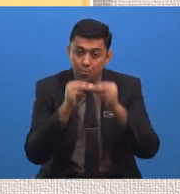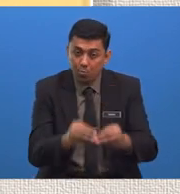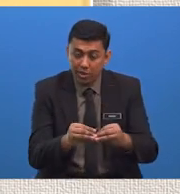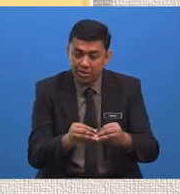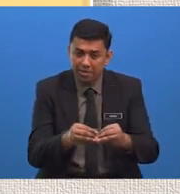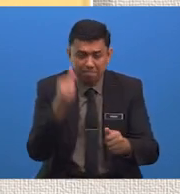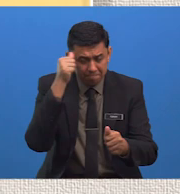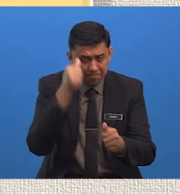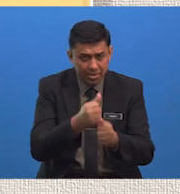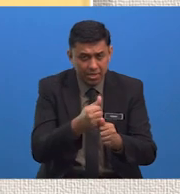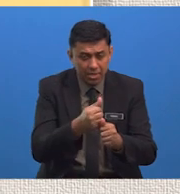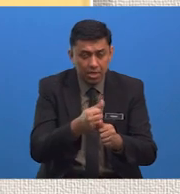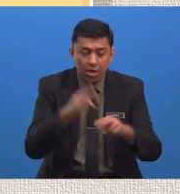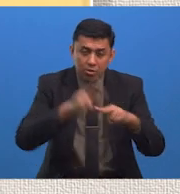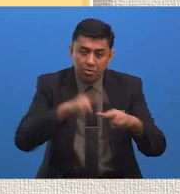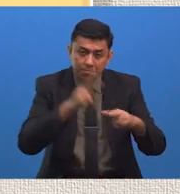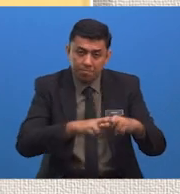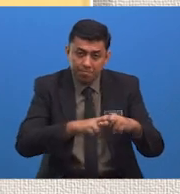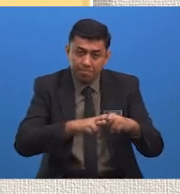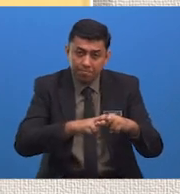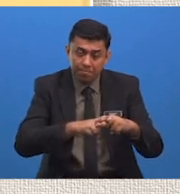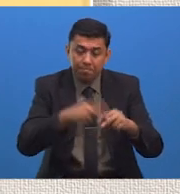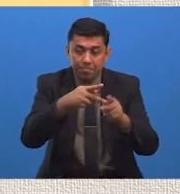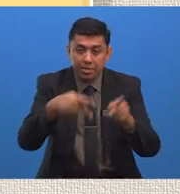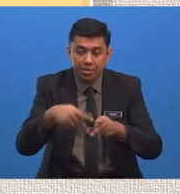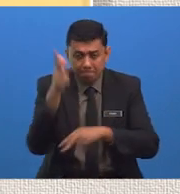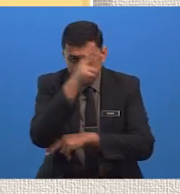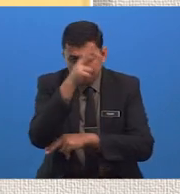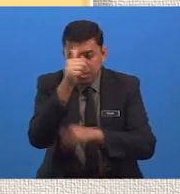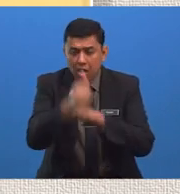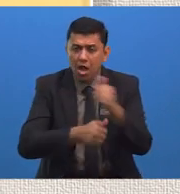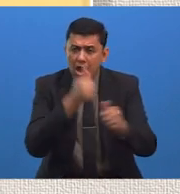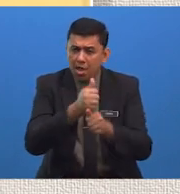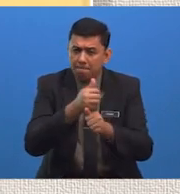Masihkah murid-murid ingat lagi kedudukan peta kerajaan alam Melayu?